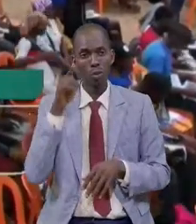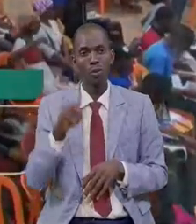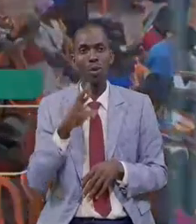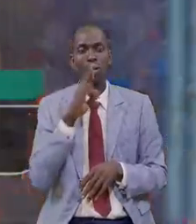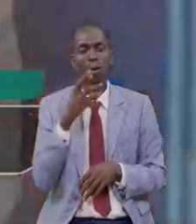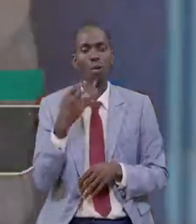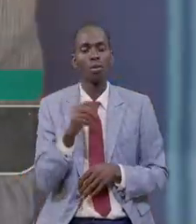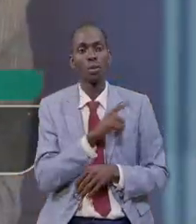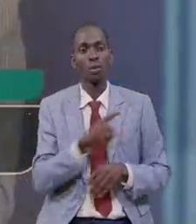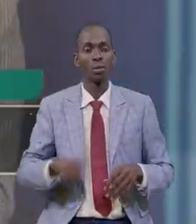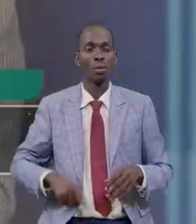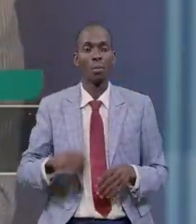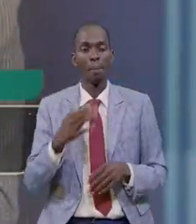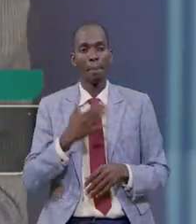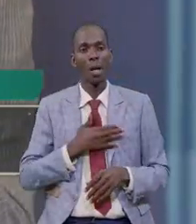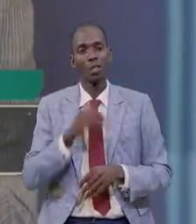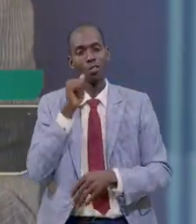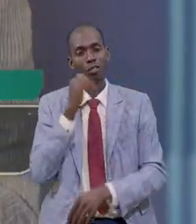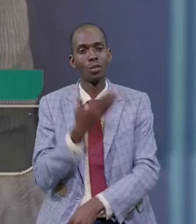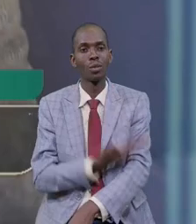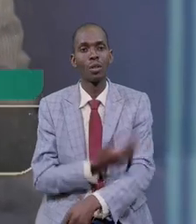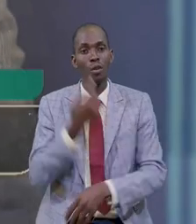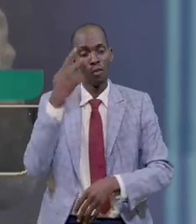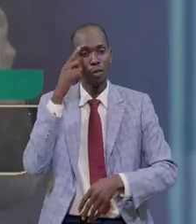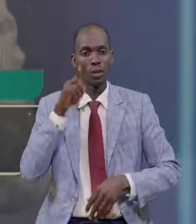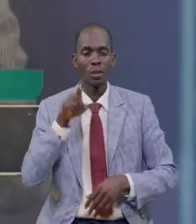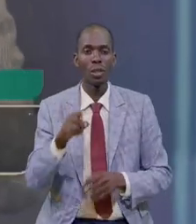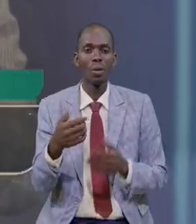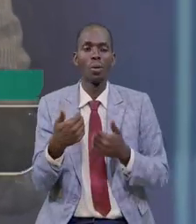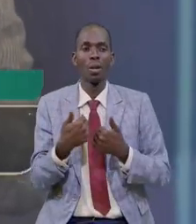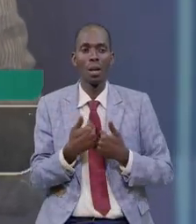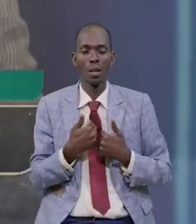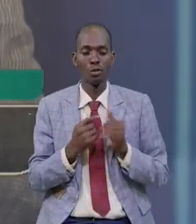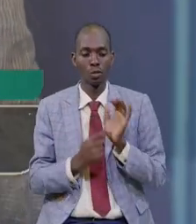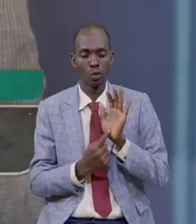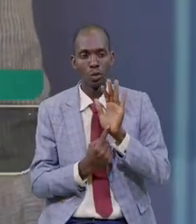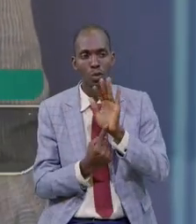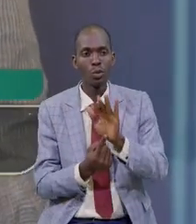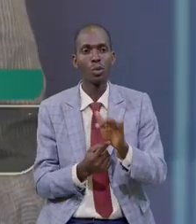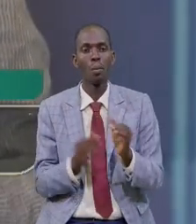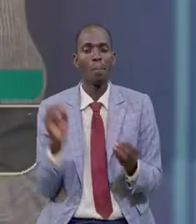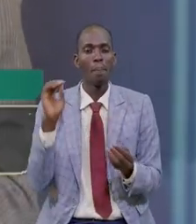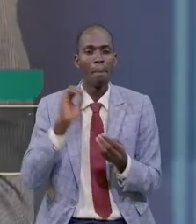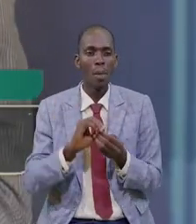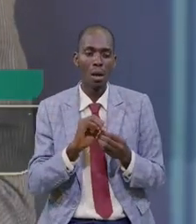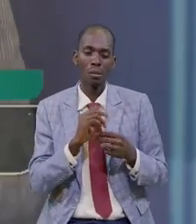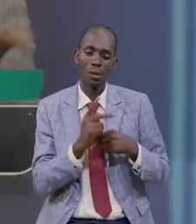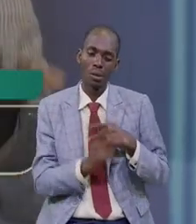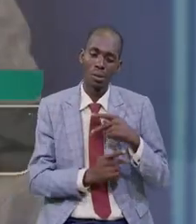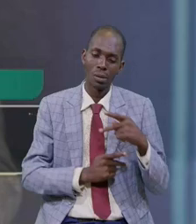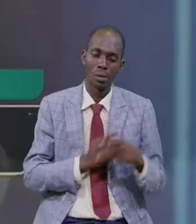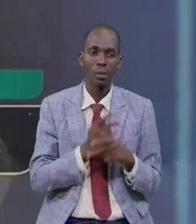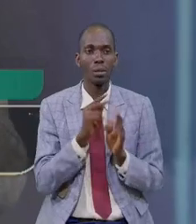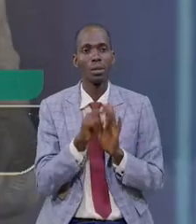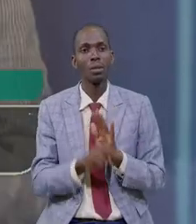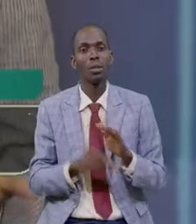trait témoigne encore plus en ta faveur que le premier car tu